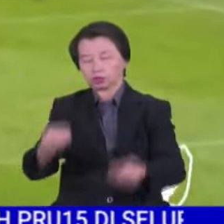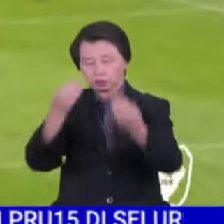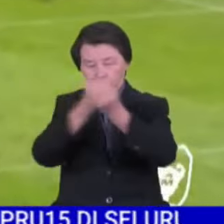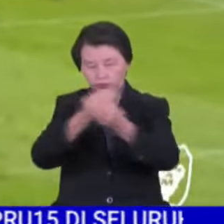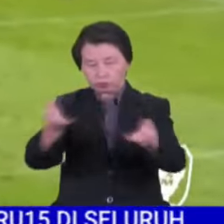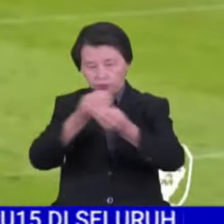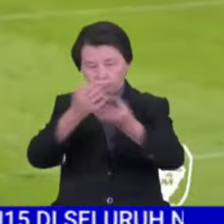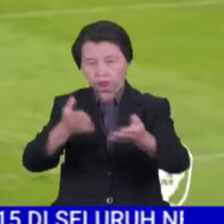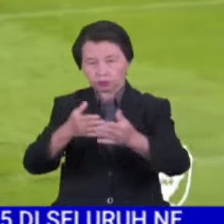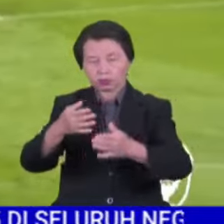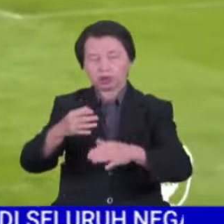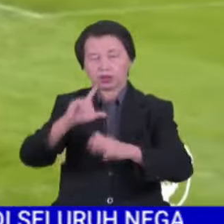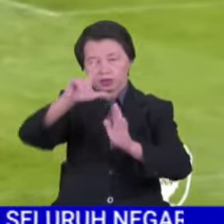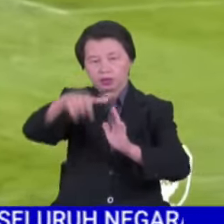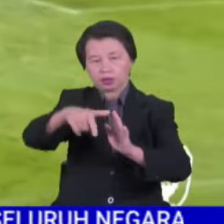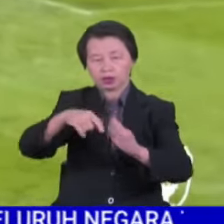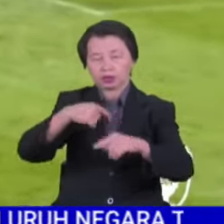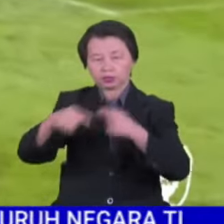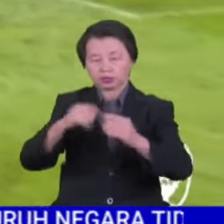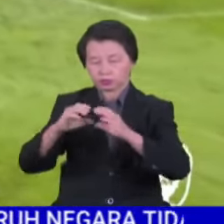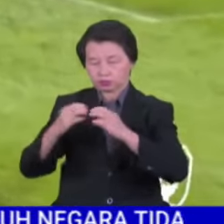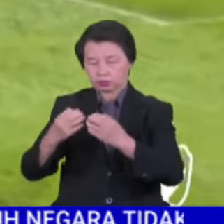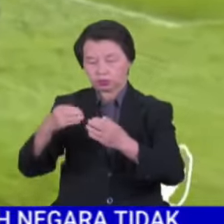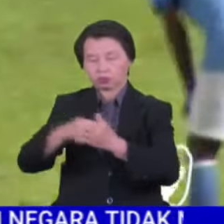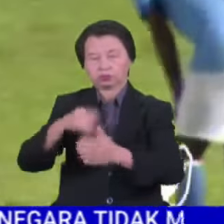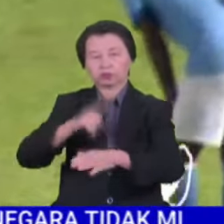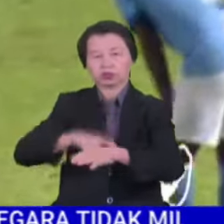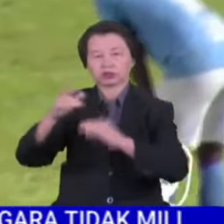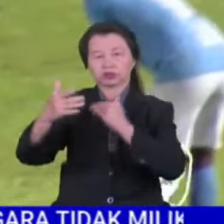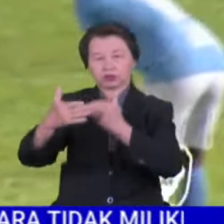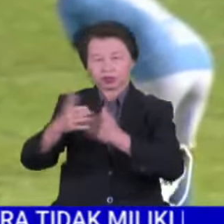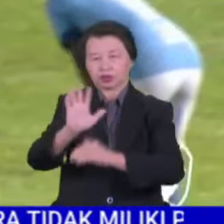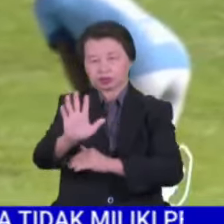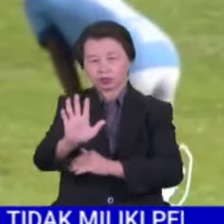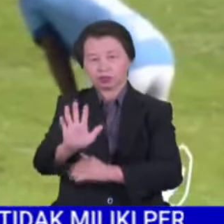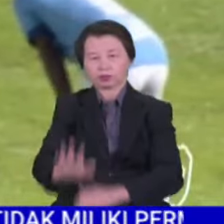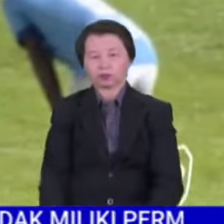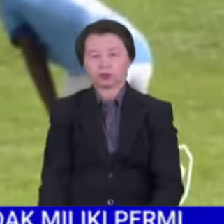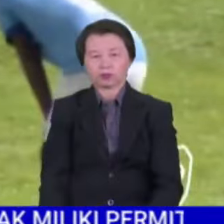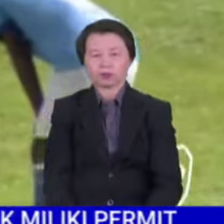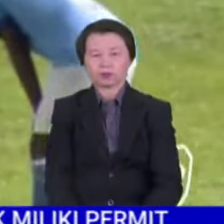maklumat-maklumat lanjut berkaitan Club dalam masa terdekat